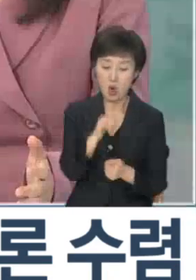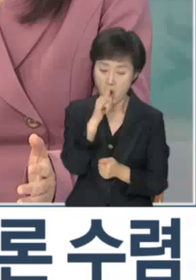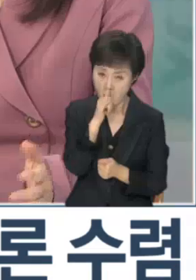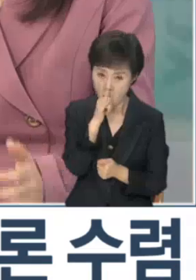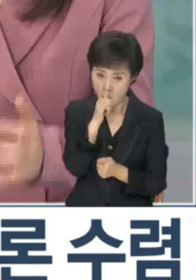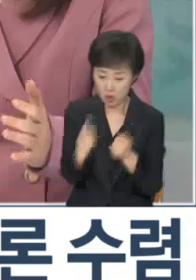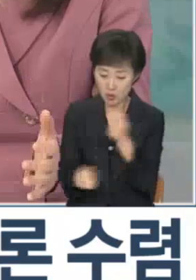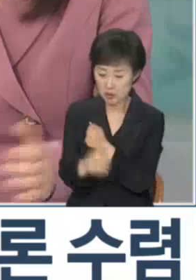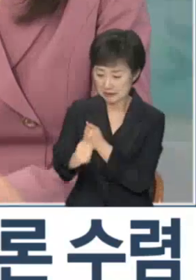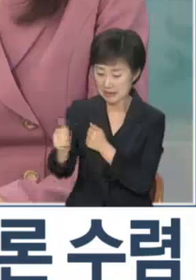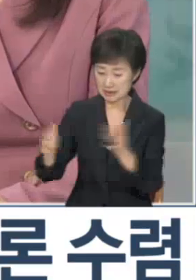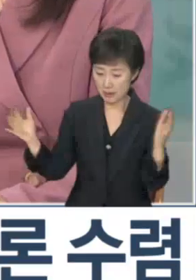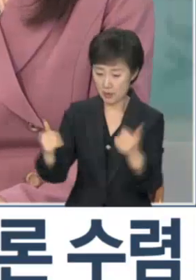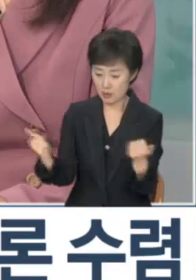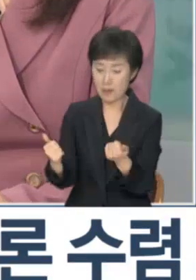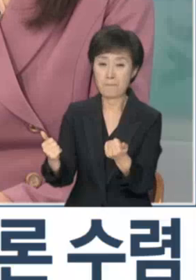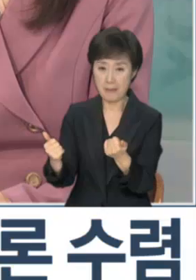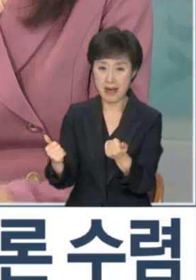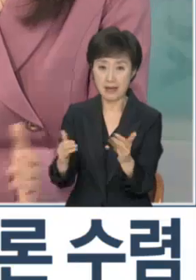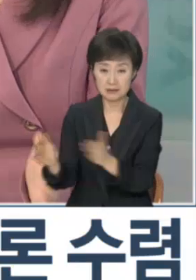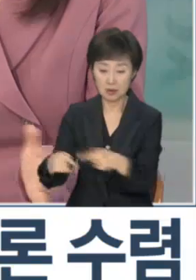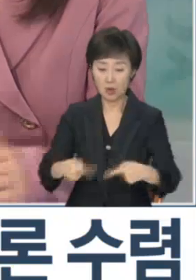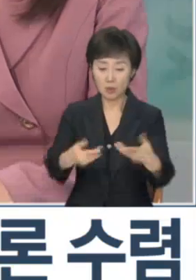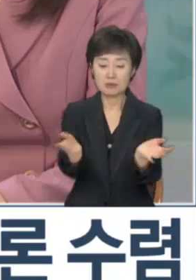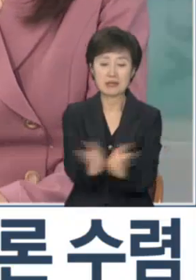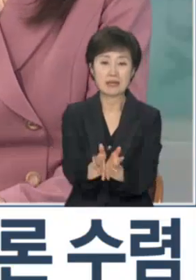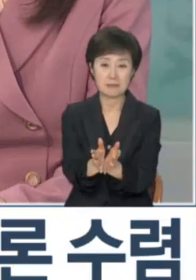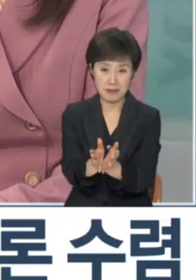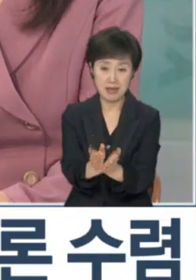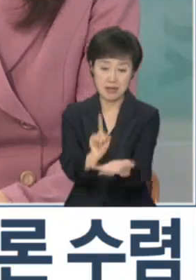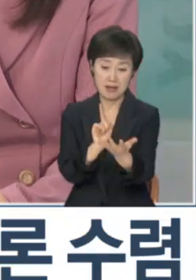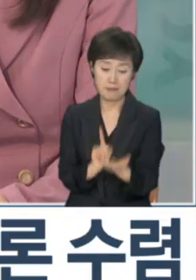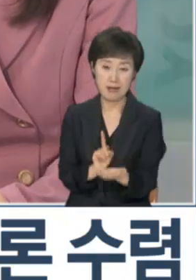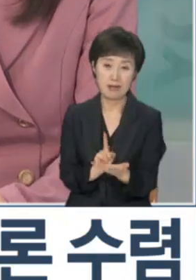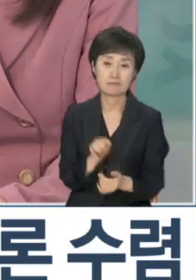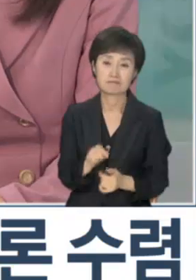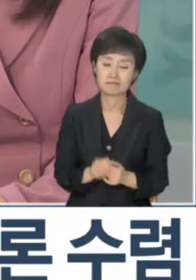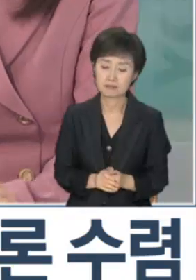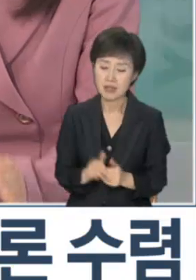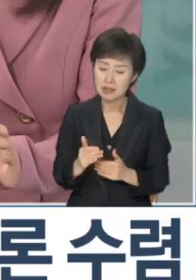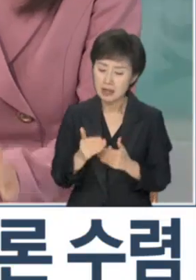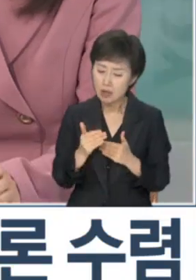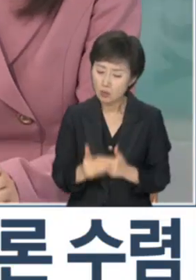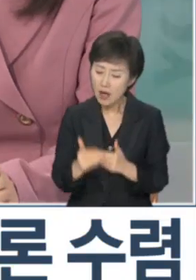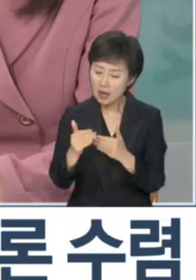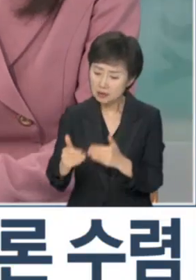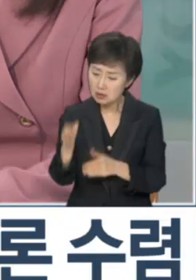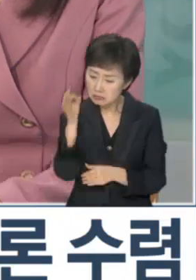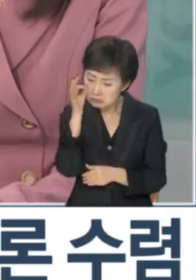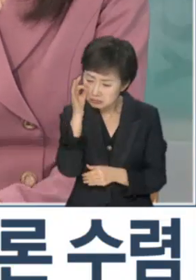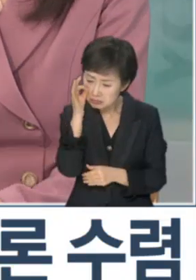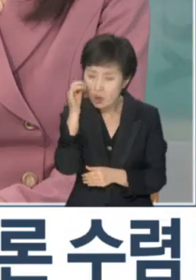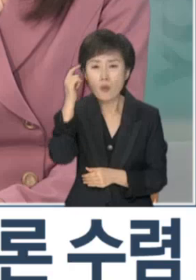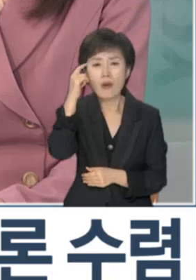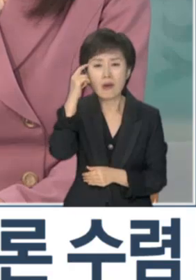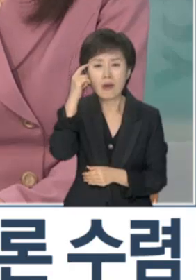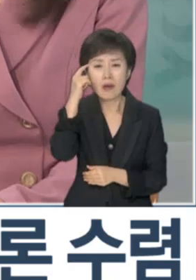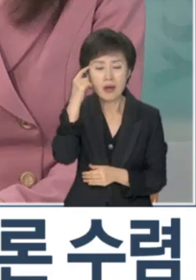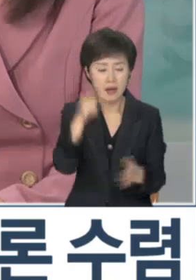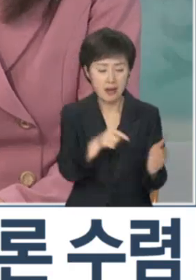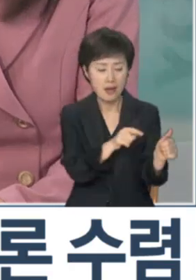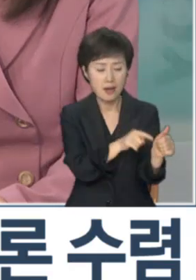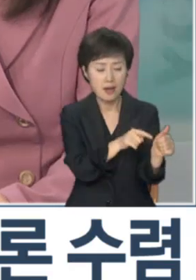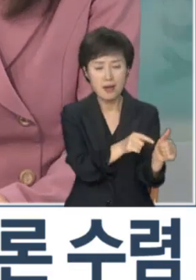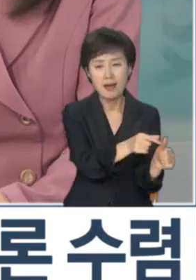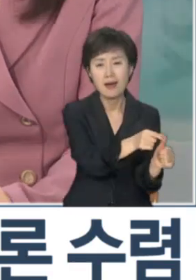연석회의도 거치고 이제 고문단까지 회의를 거치는 것인데 저는 이 모든 일련의 과정들이 어떻게 보면 한동훈 장관을 비대위원장으로 좀 데리고